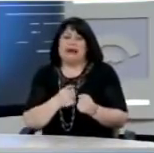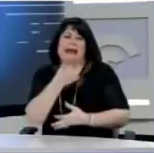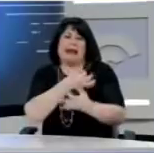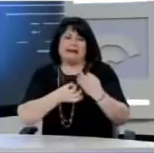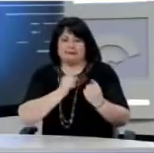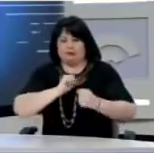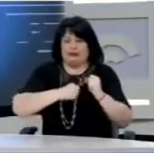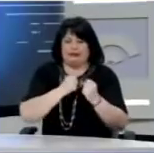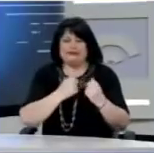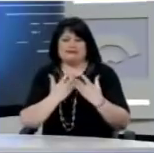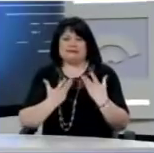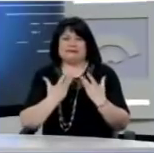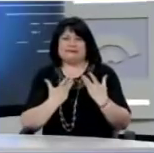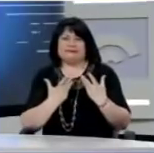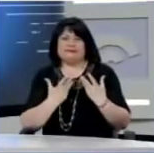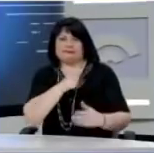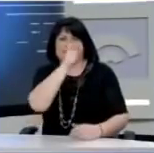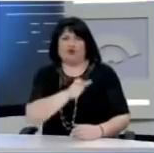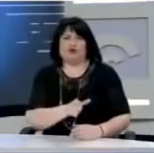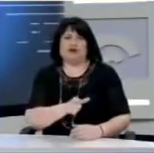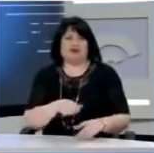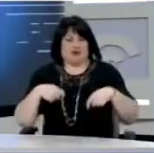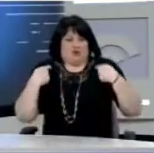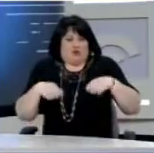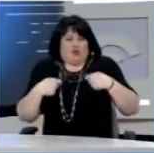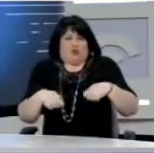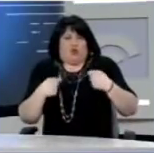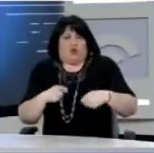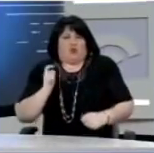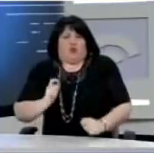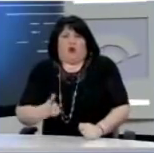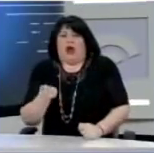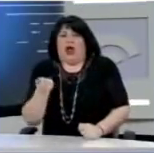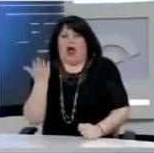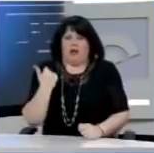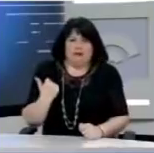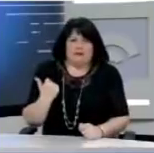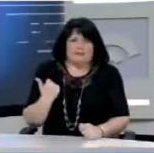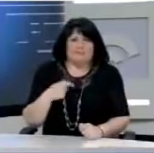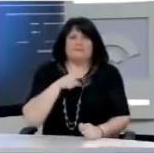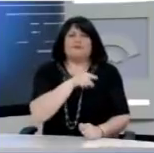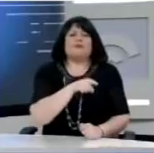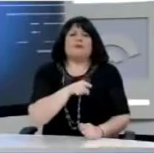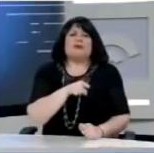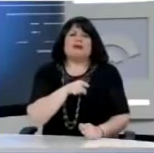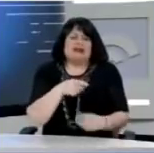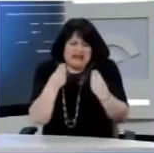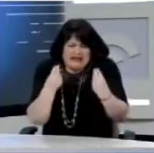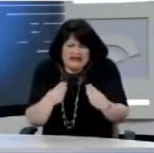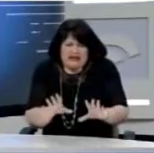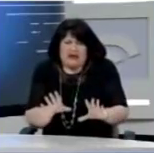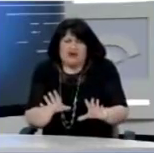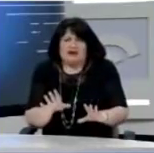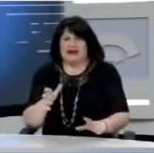πείσετε είτε ότι δεν είστε εσείς μέρος της ελίτ, ούτε ακόμα χειρότερα να μπαίνετε στην πιο